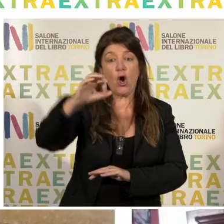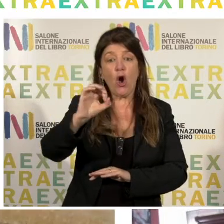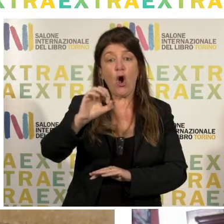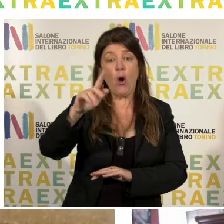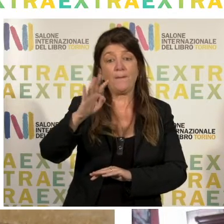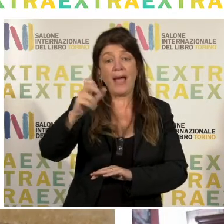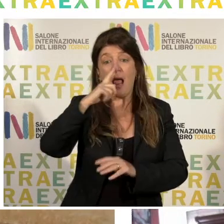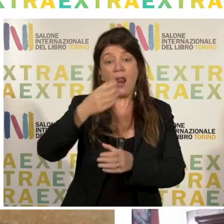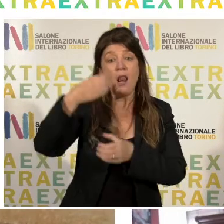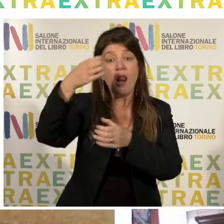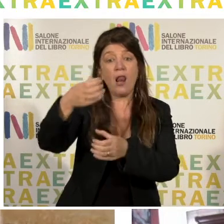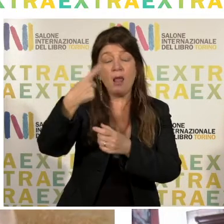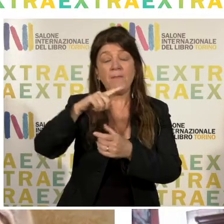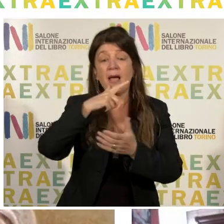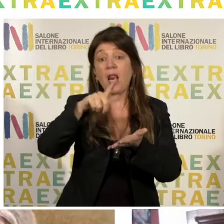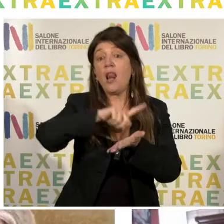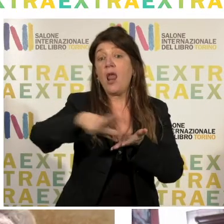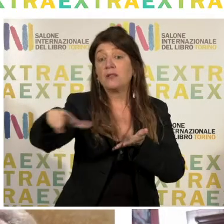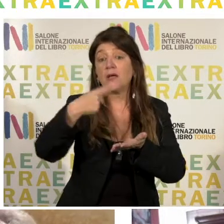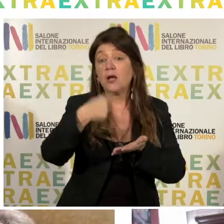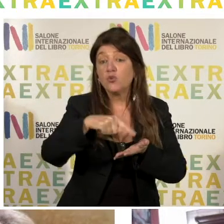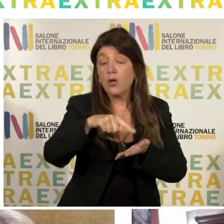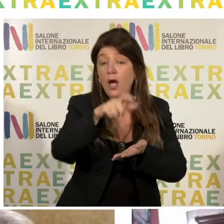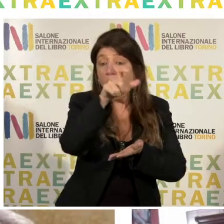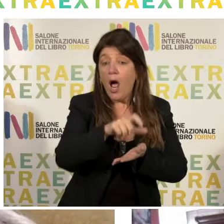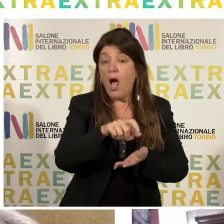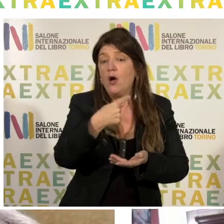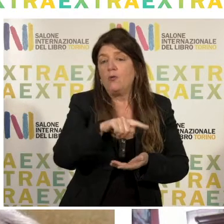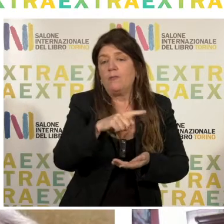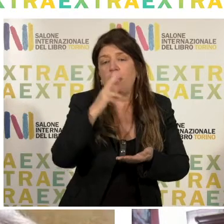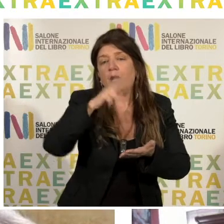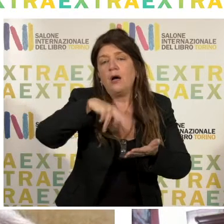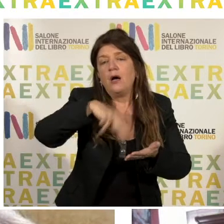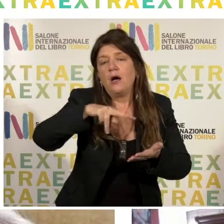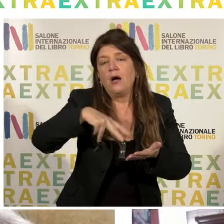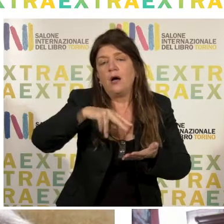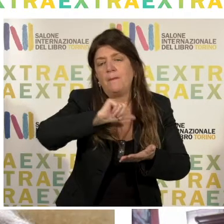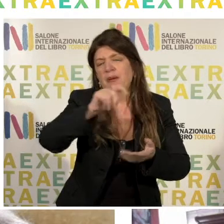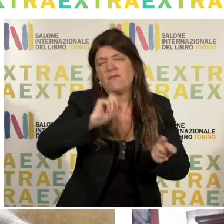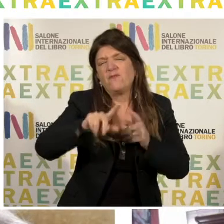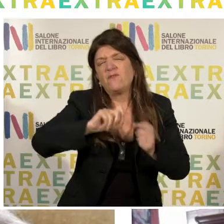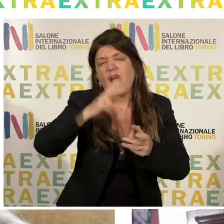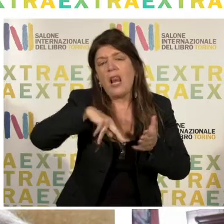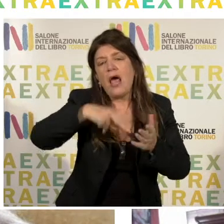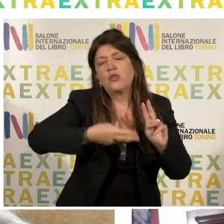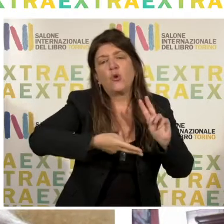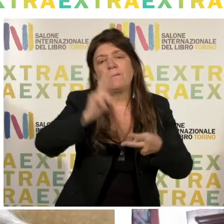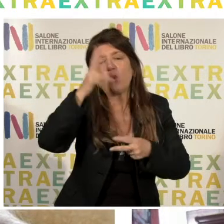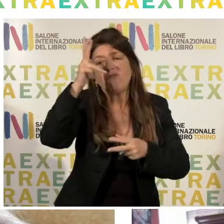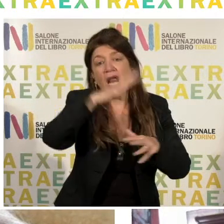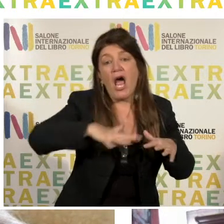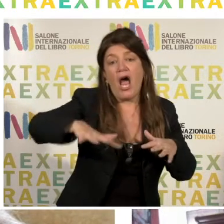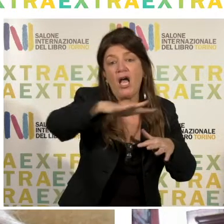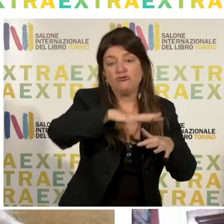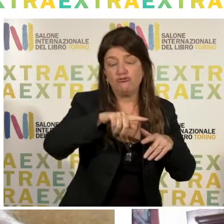sono fra i testi in assoluto più letti in Francia, anzi, lo straniero, dopo